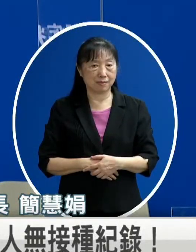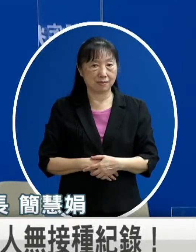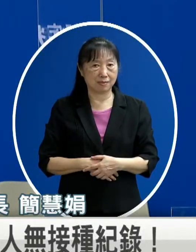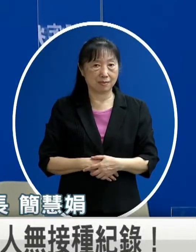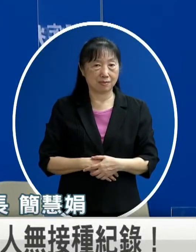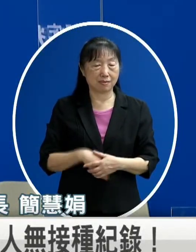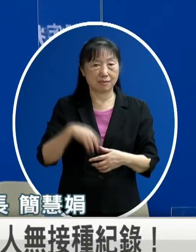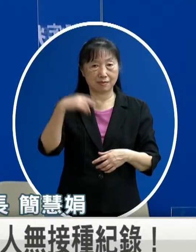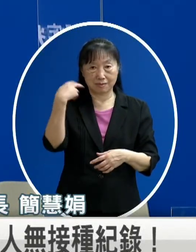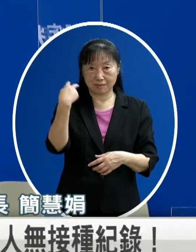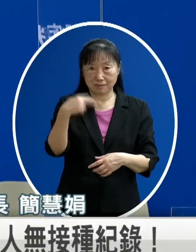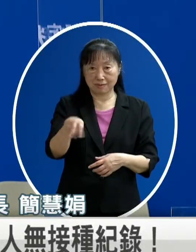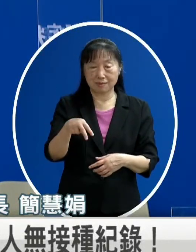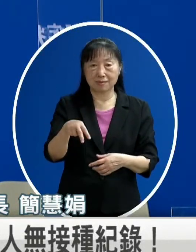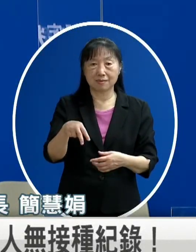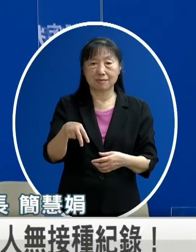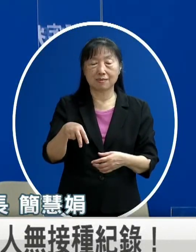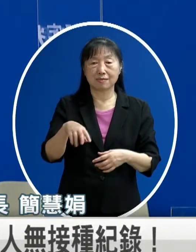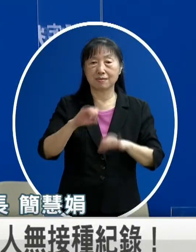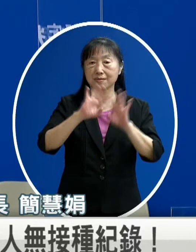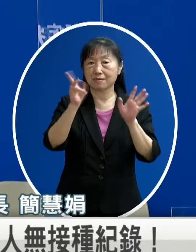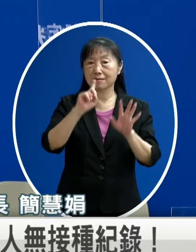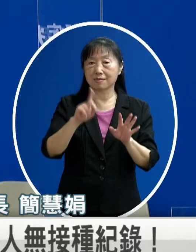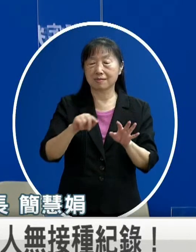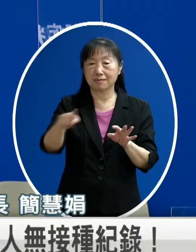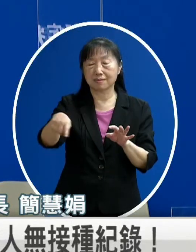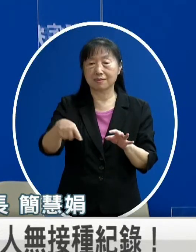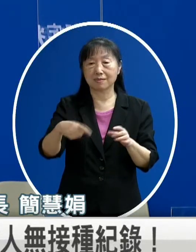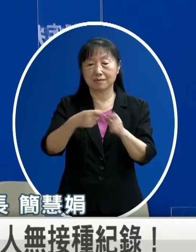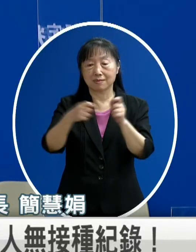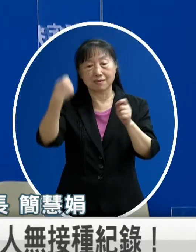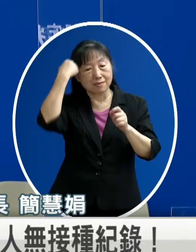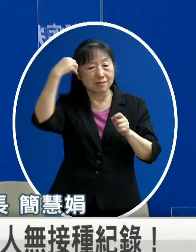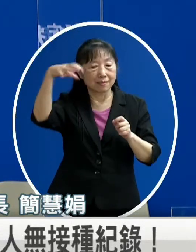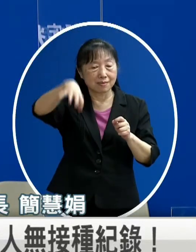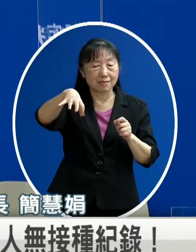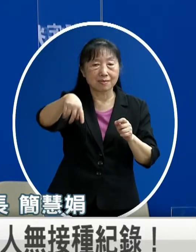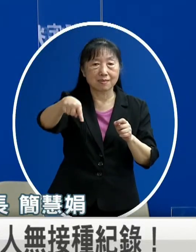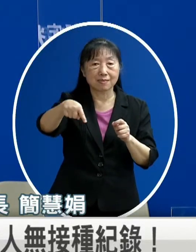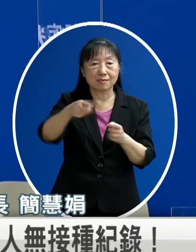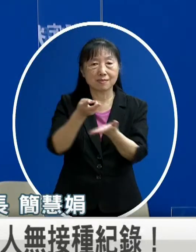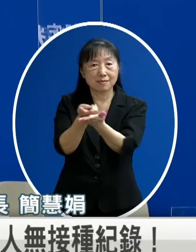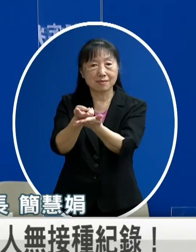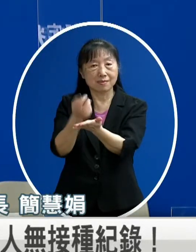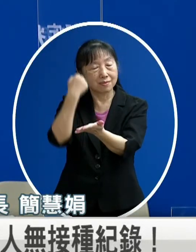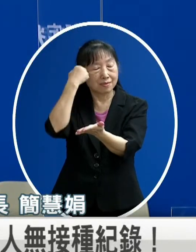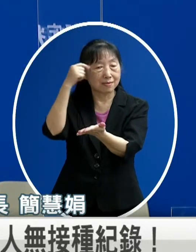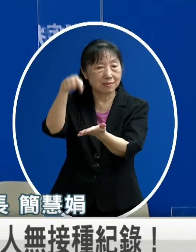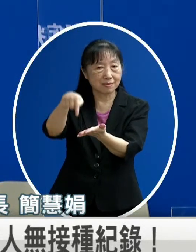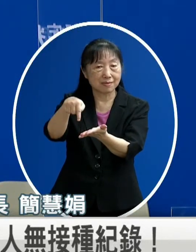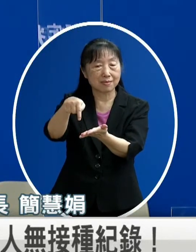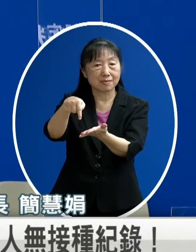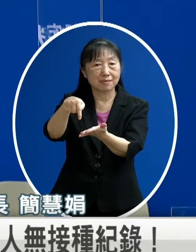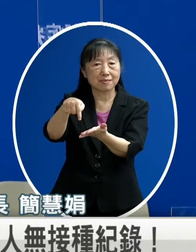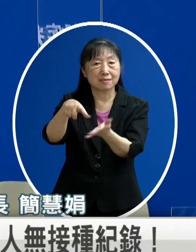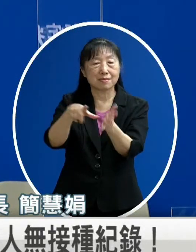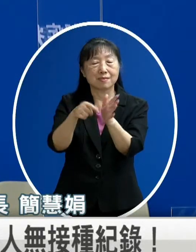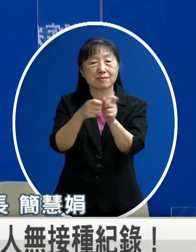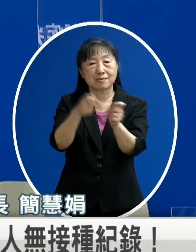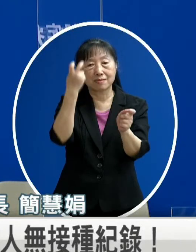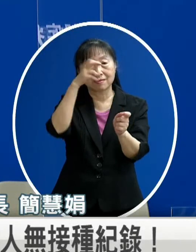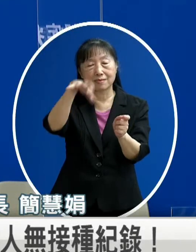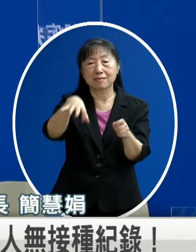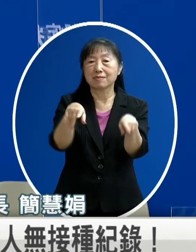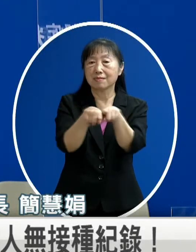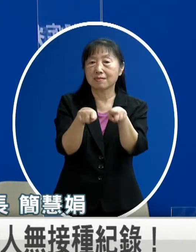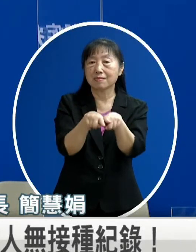另外也跟各位报告，在我们住宿室的服务机构里面哈，就是有关住宿室的长照机构、